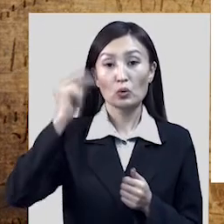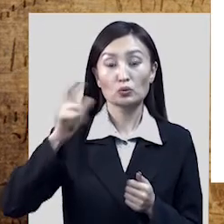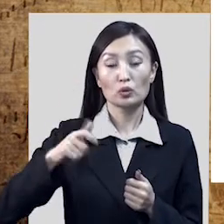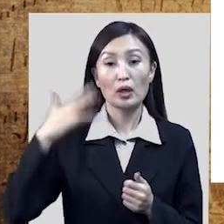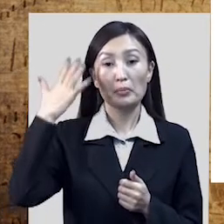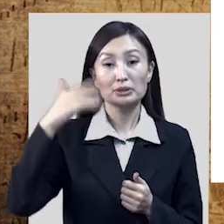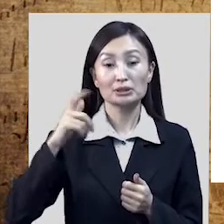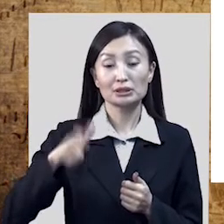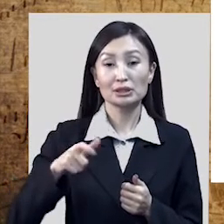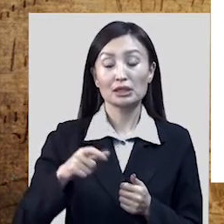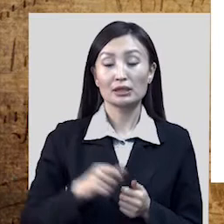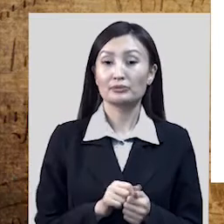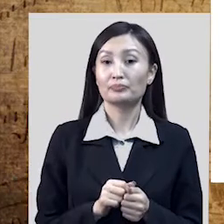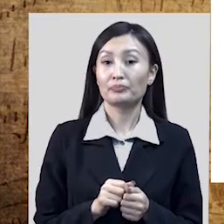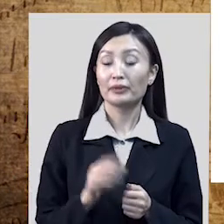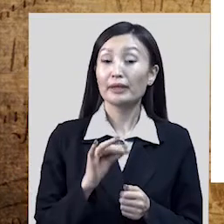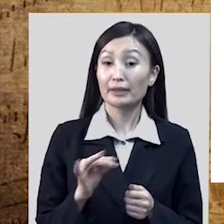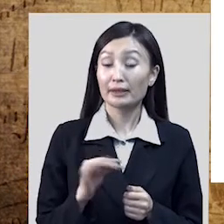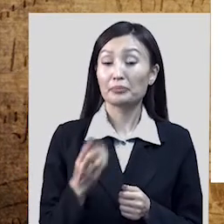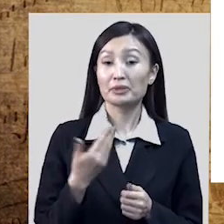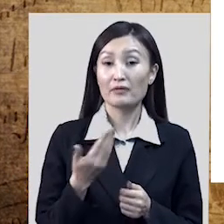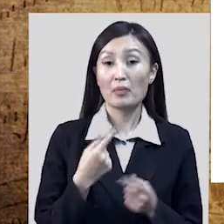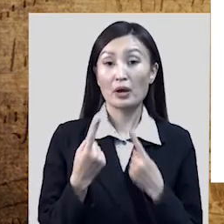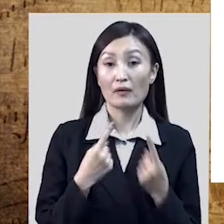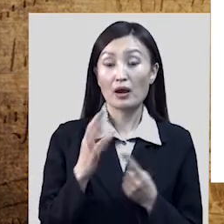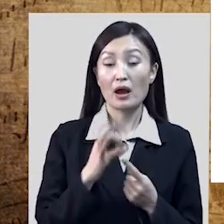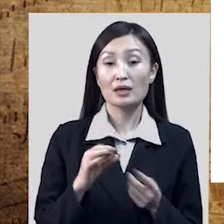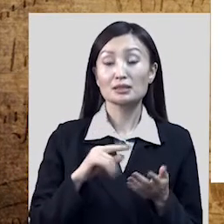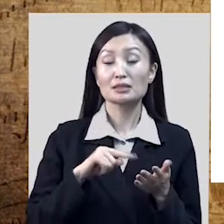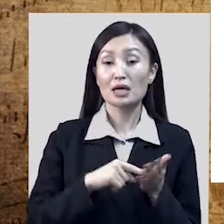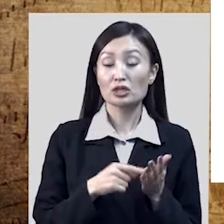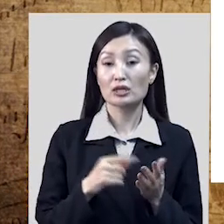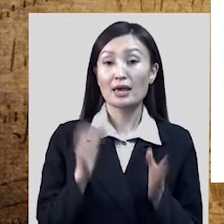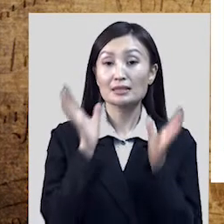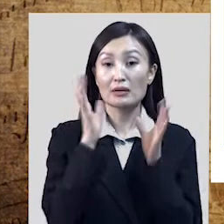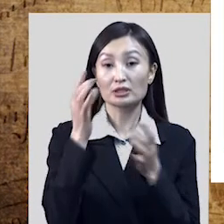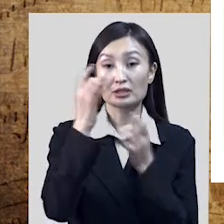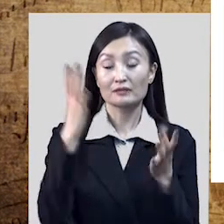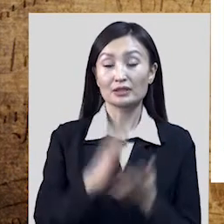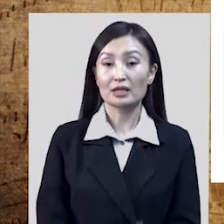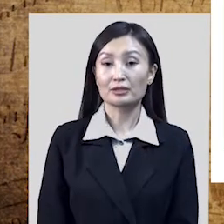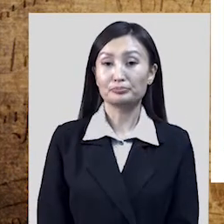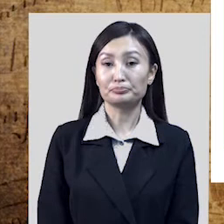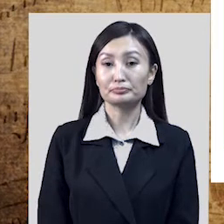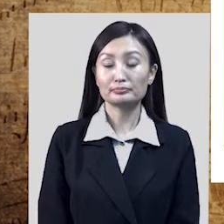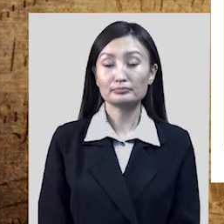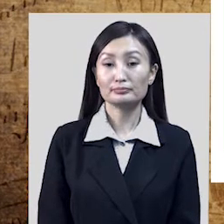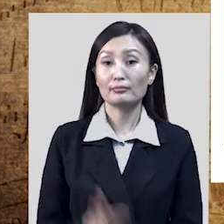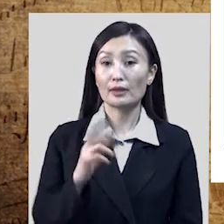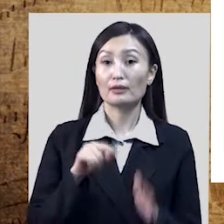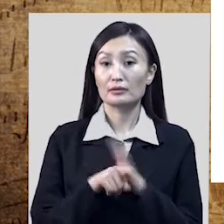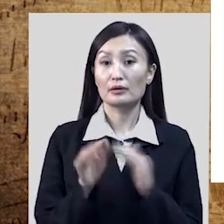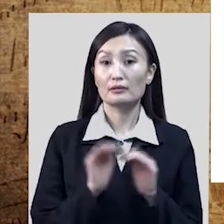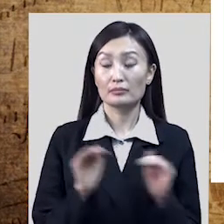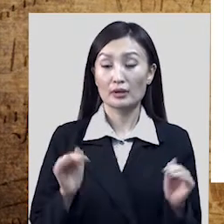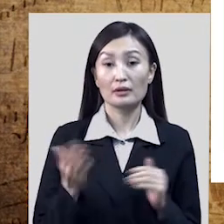мыслитель и философ и естественному с вами поговорим о значении исламской цивилизации для начала